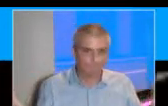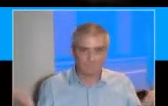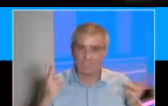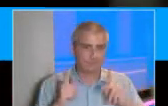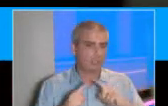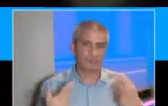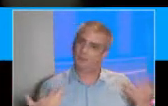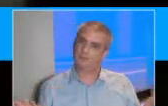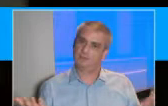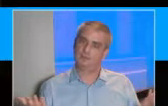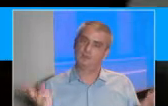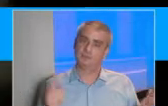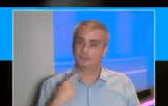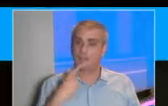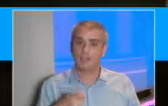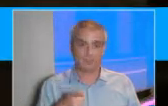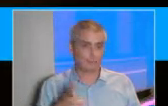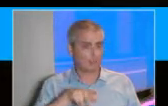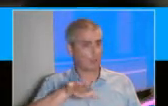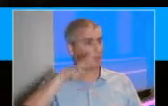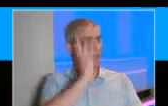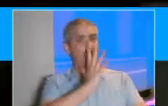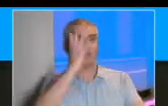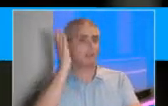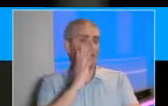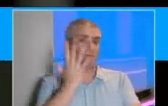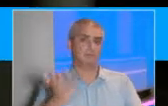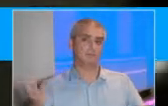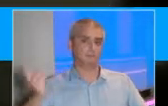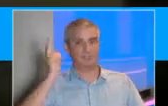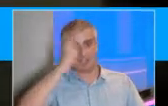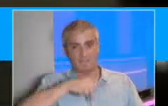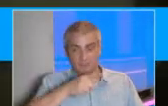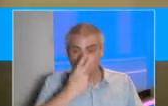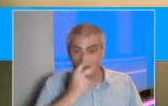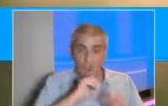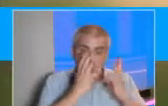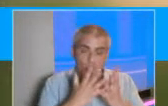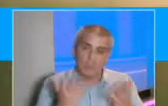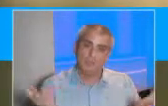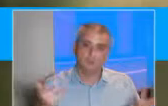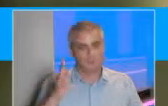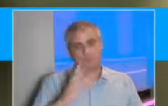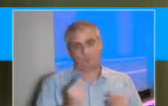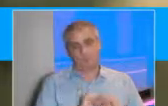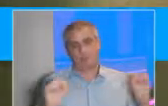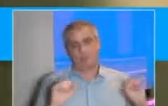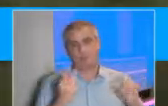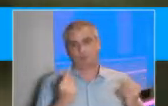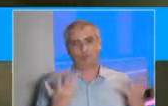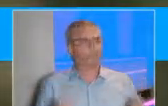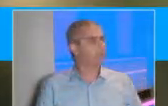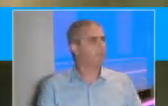אופציה אחרת. אתה הולך לטייל פה בשדות, אתה הולך לטייל ביערות. אתה צריך להבין שכשאתה רואה בלון, אתה רואה מטען חשוד.